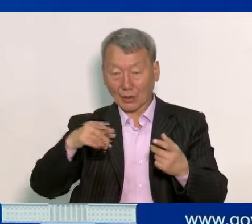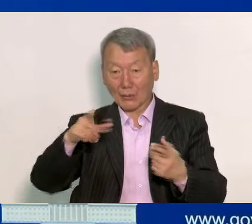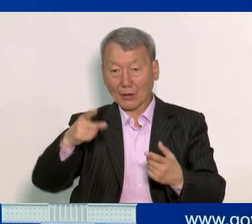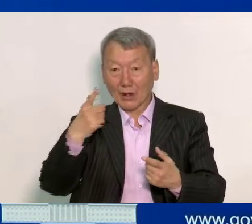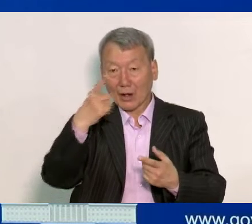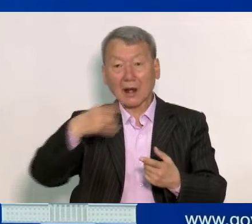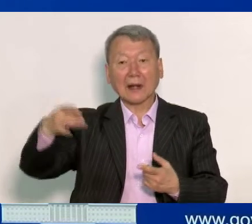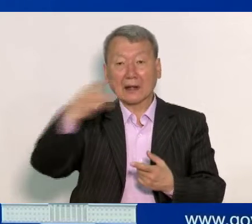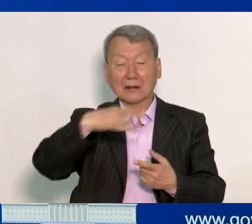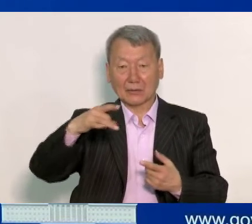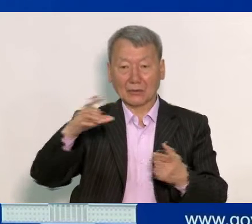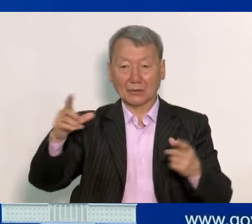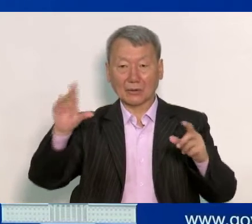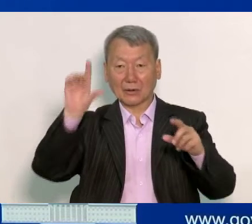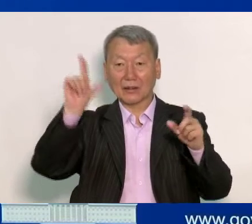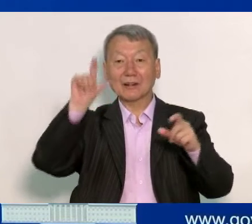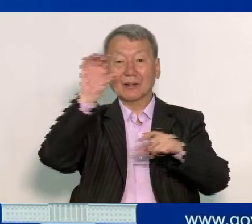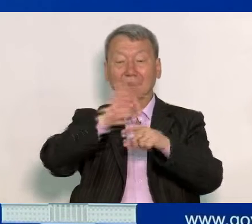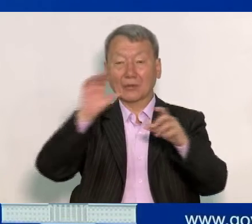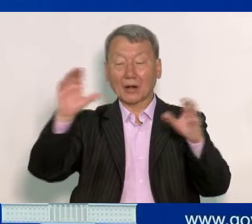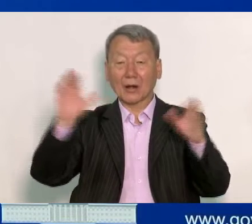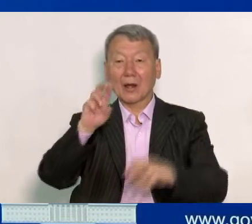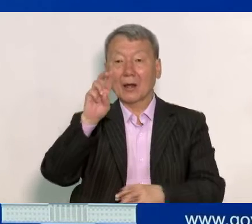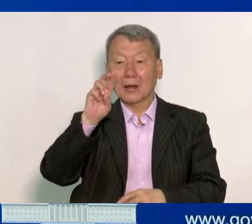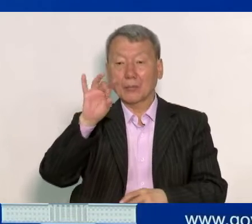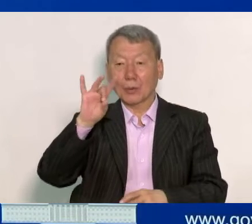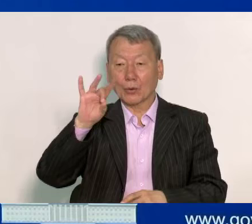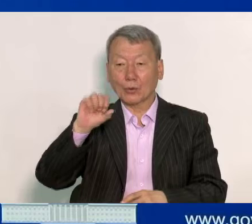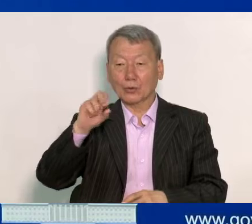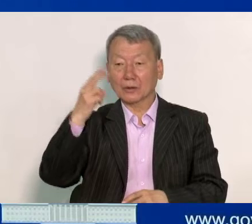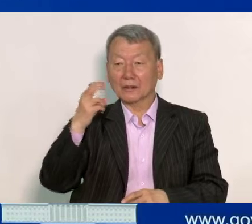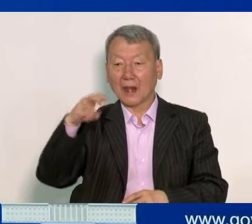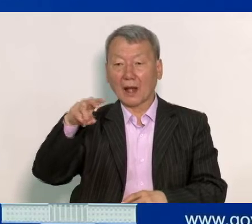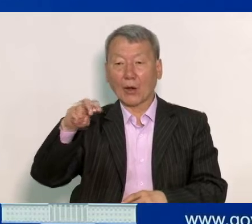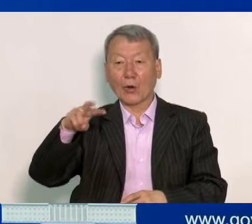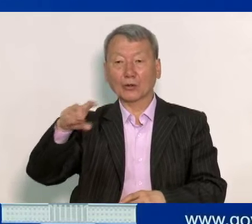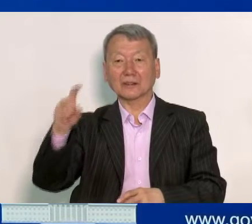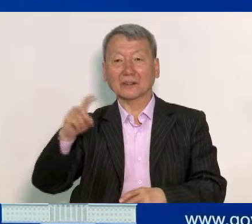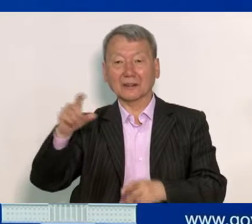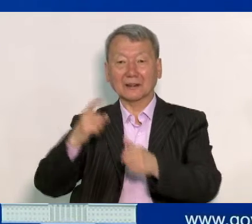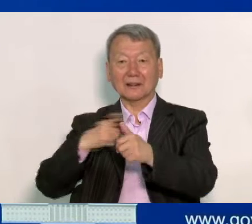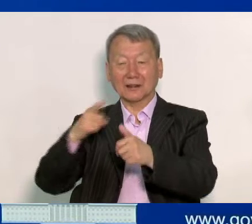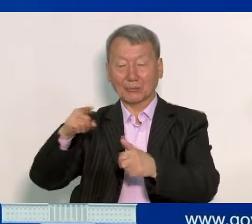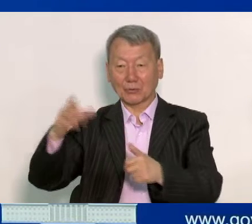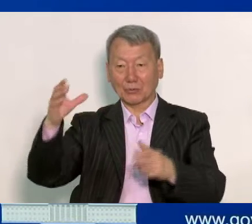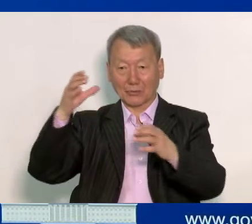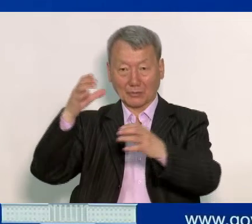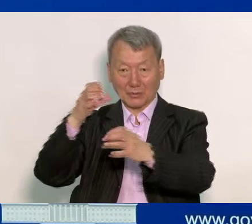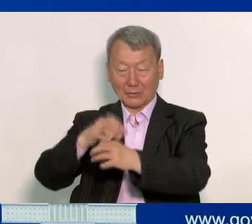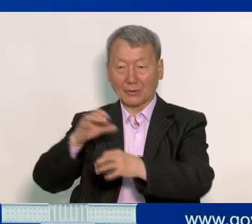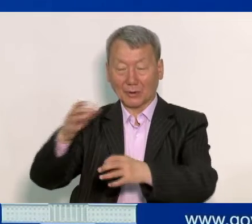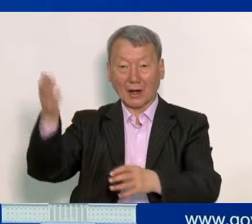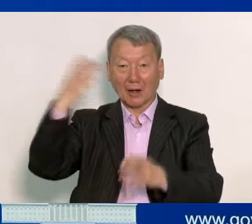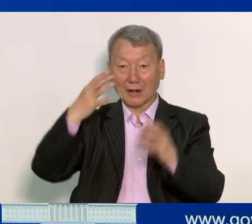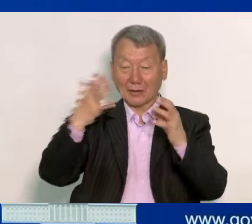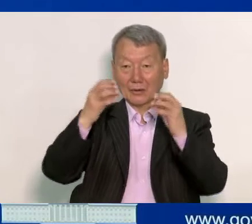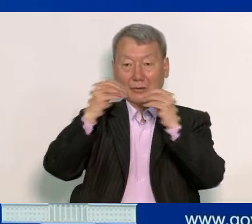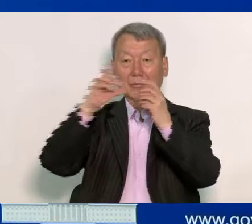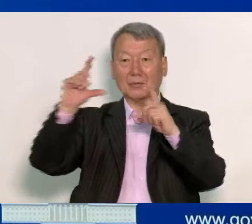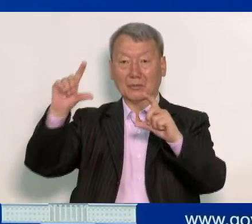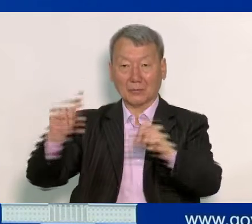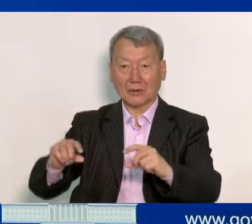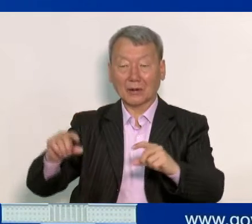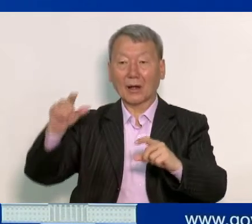бир райондо азайып кетип атат. Бруцеллез болсо мындан бир 5-6 жылга салыштырмалуу 5 эсе азайды. 5.8 эсе так